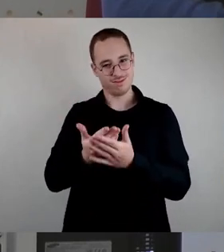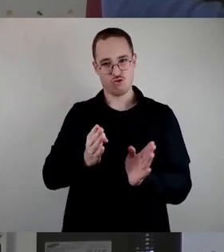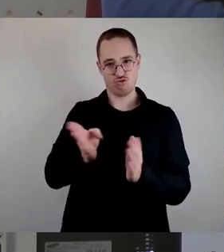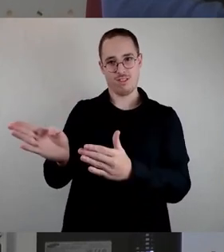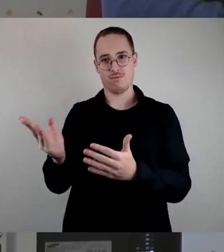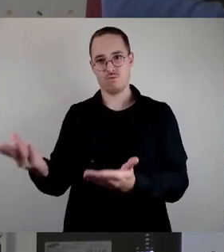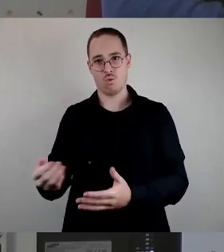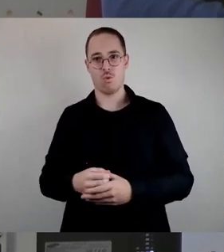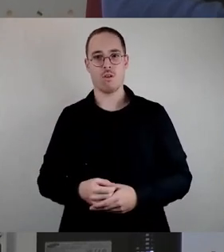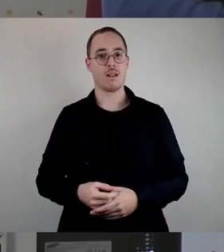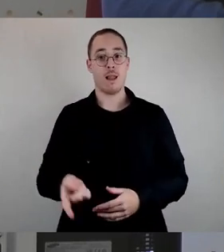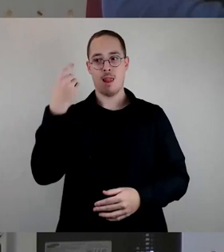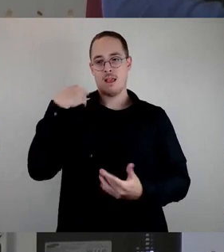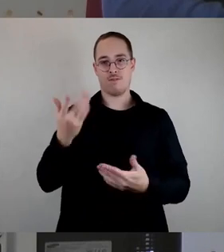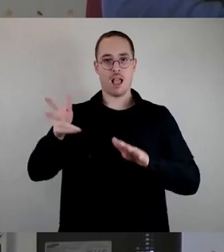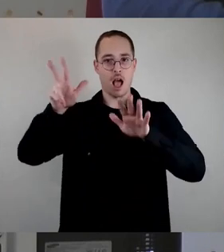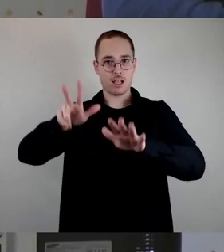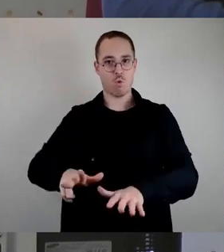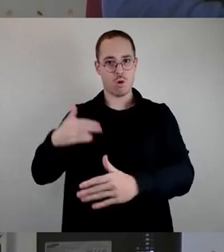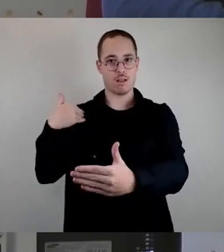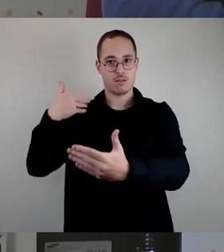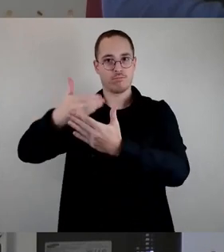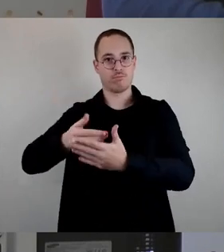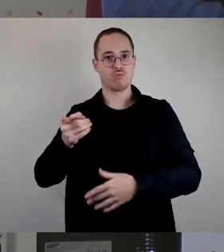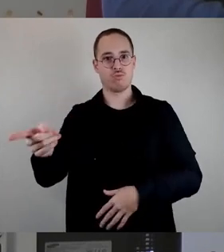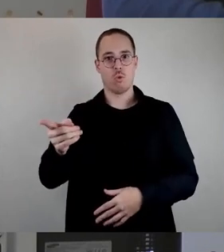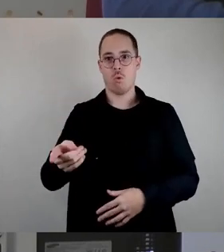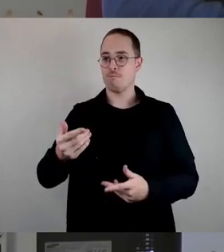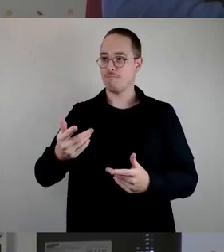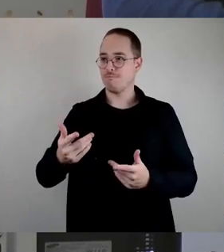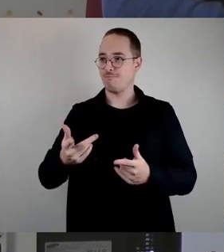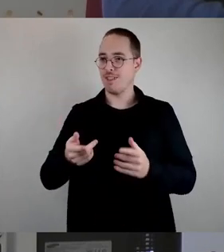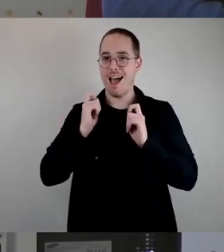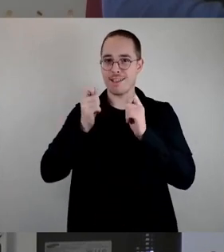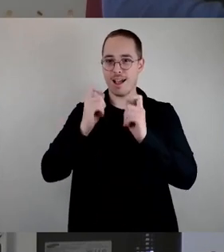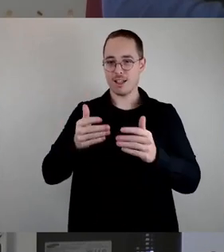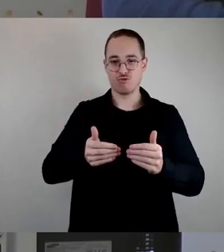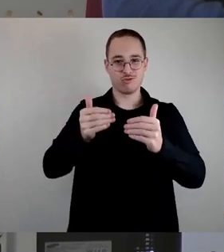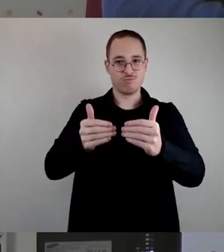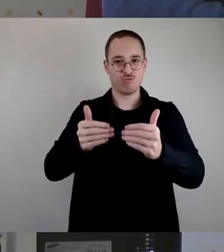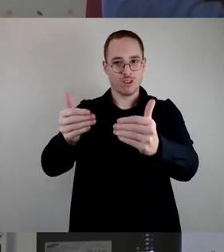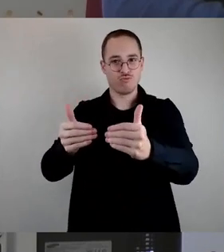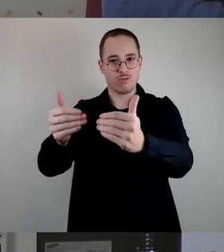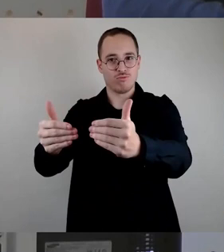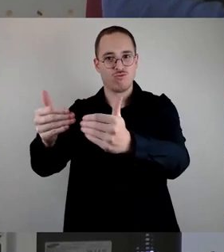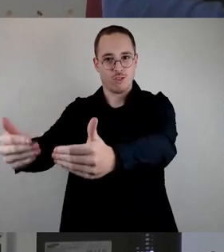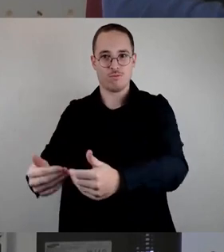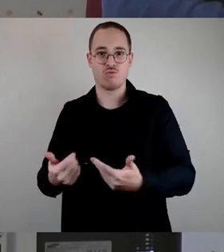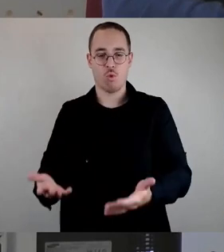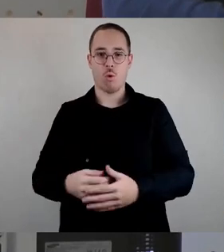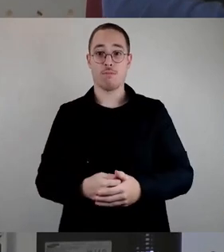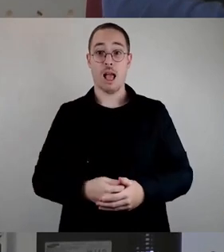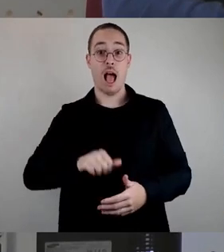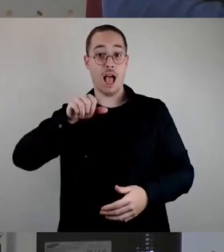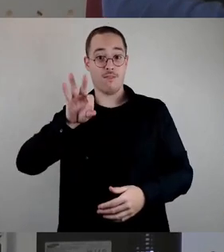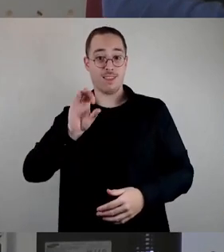selbst gesagt, wurde dieser Antrag von Stadtratssitzung zu Stadtratssitzung geschoben. Der Antrag der AfD ist mittlerweile 18 Monate alt,